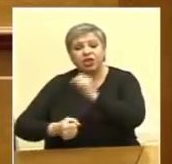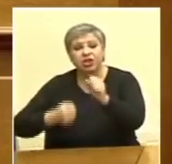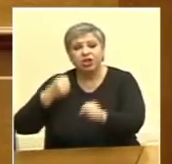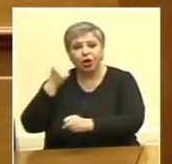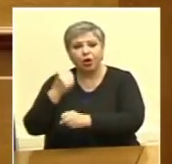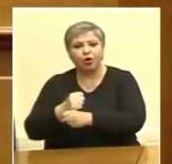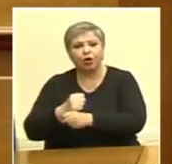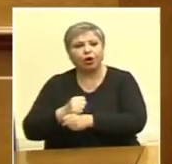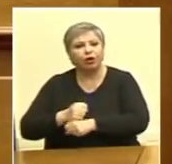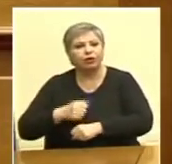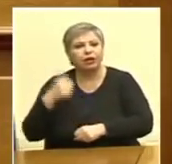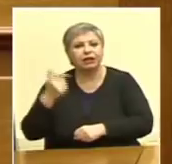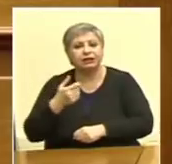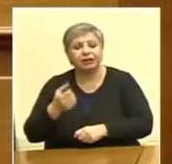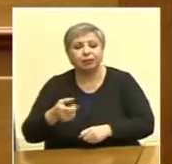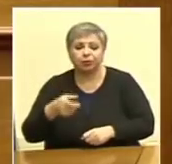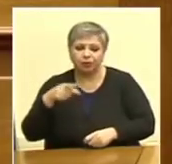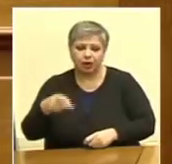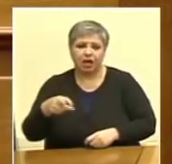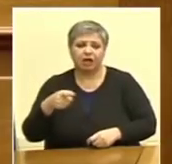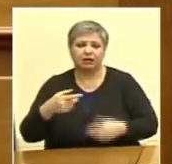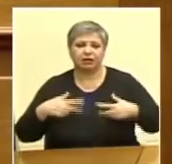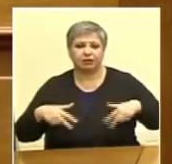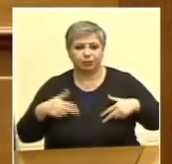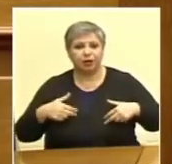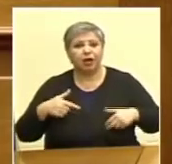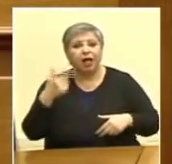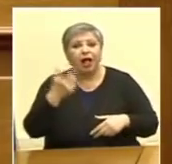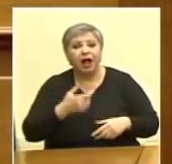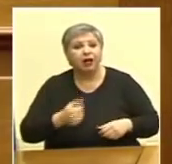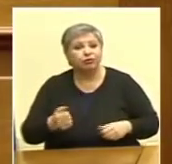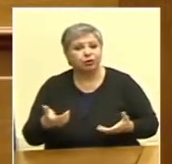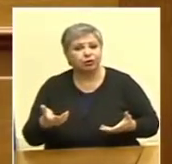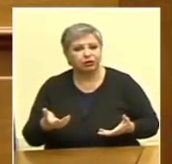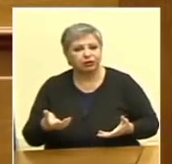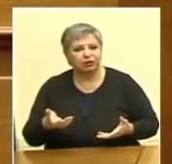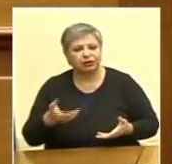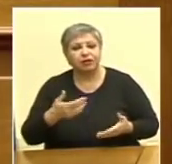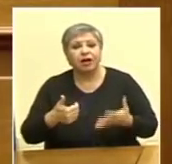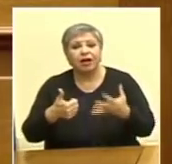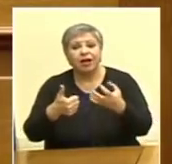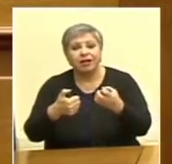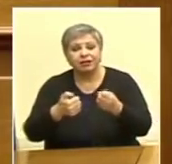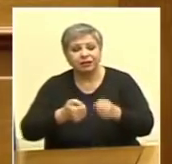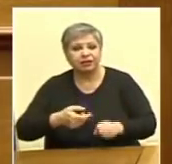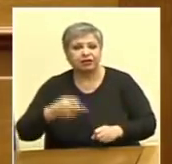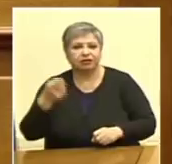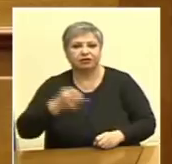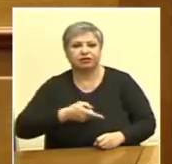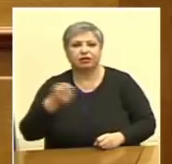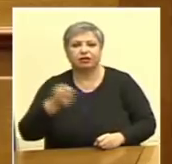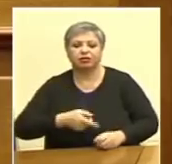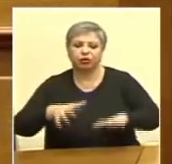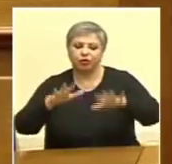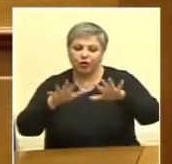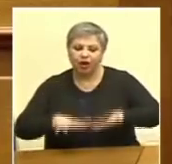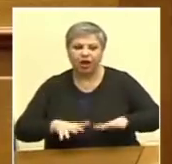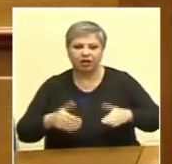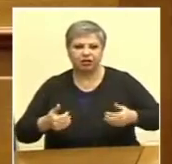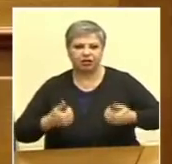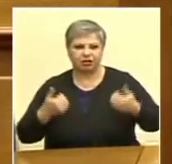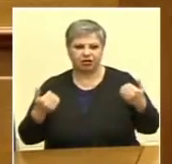ανεργία των νέων μέχρι 25 ετών στο 60%. Και βεβαίως όταν η ανεργία των νέων είναι στο